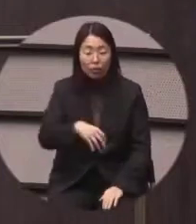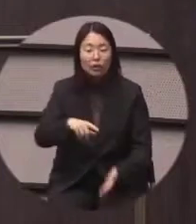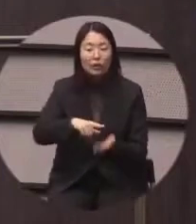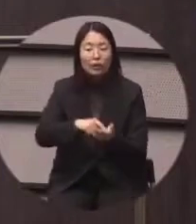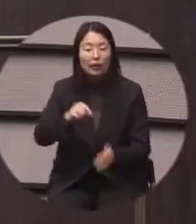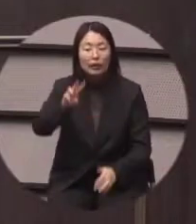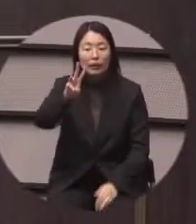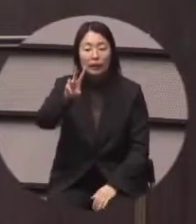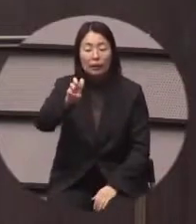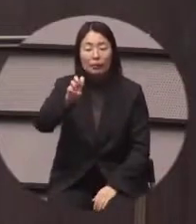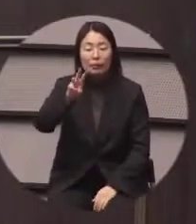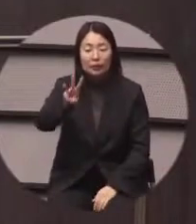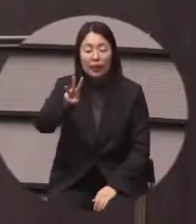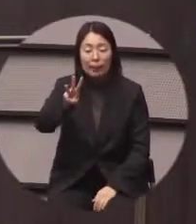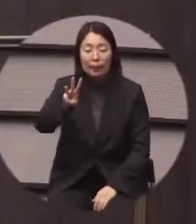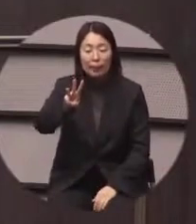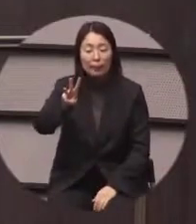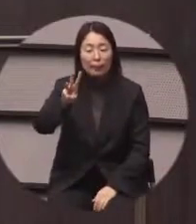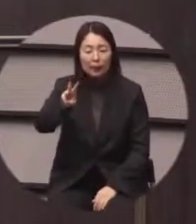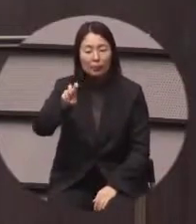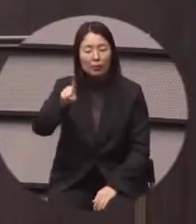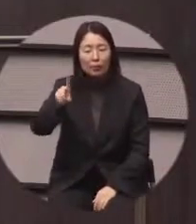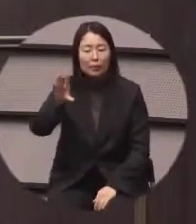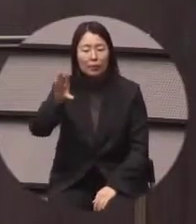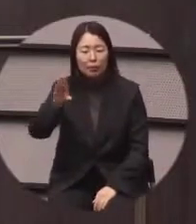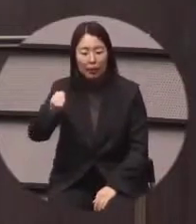대략 33필지에